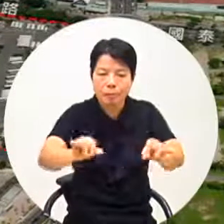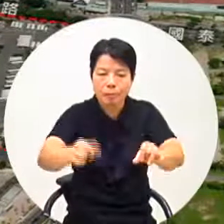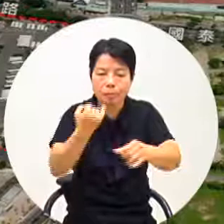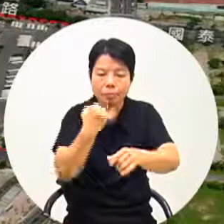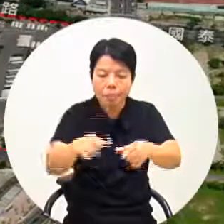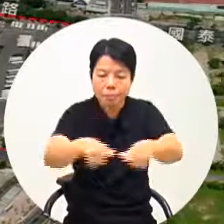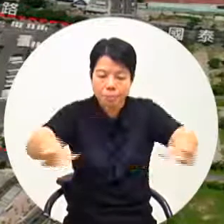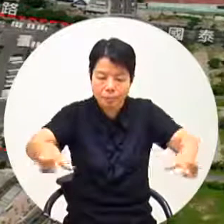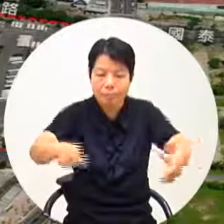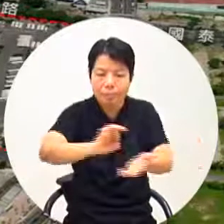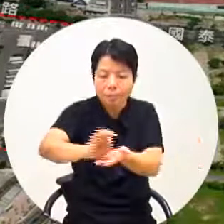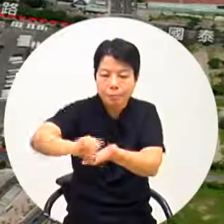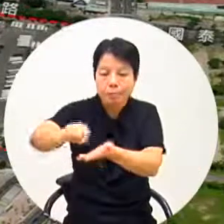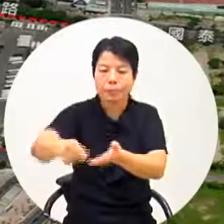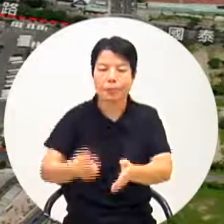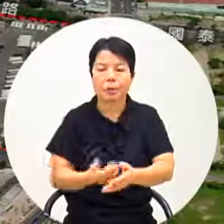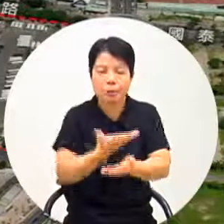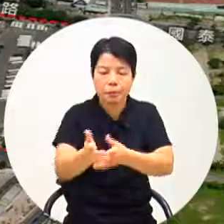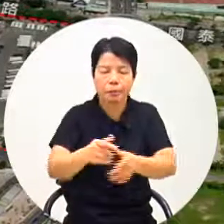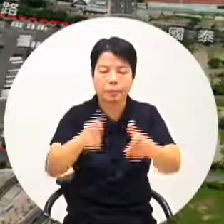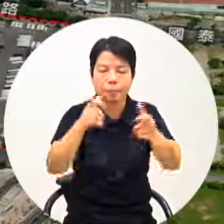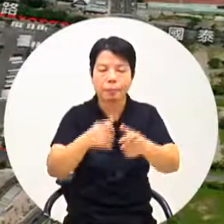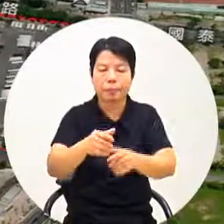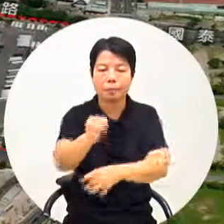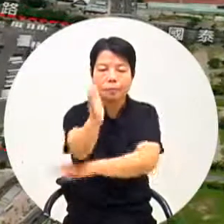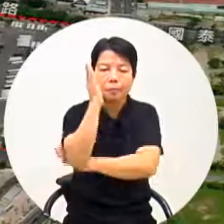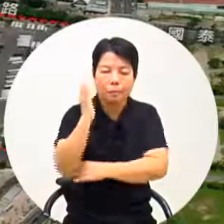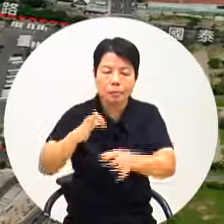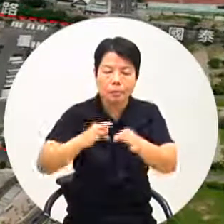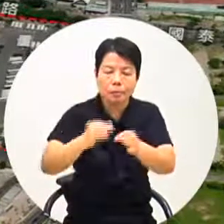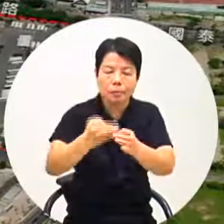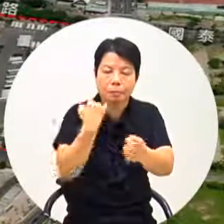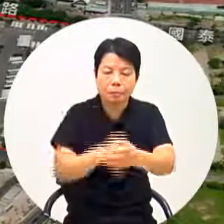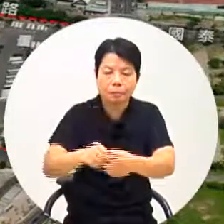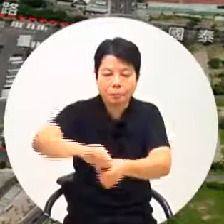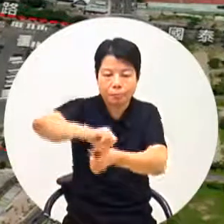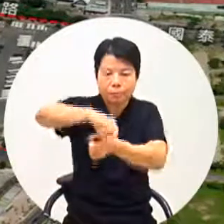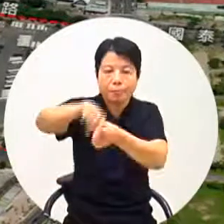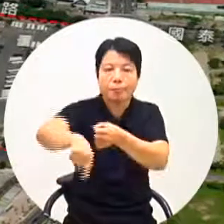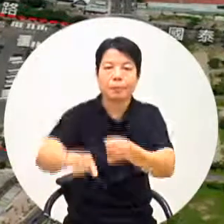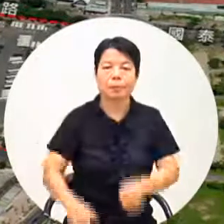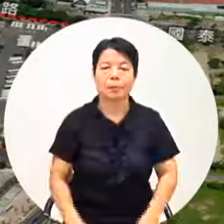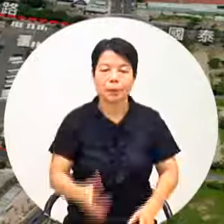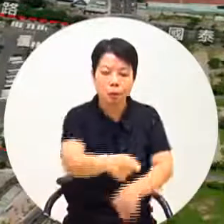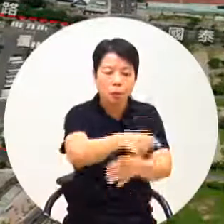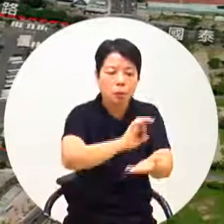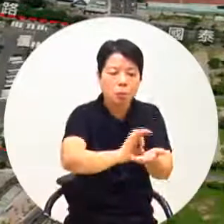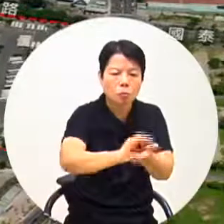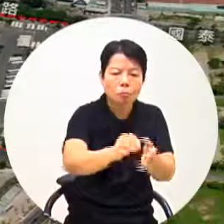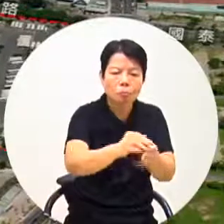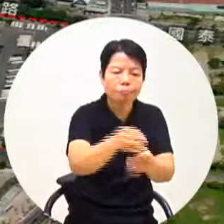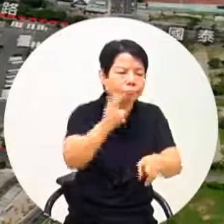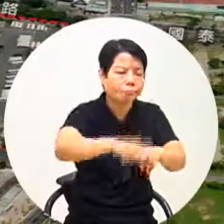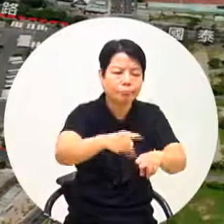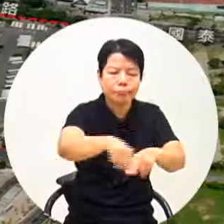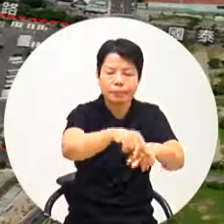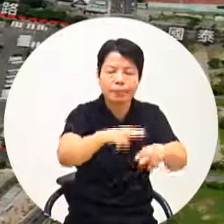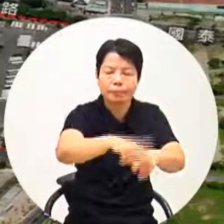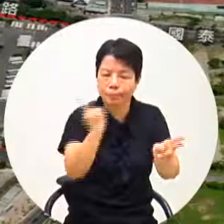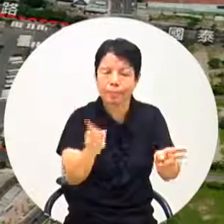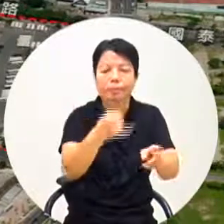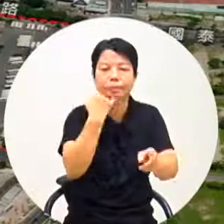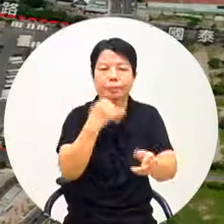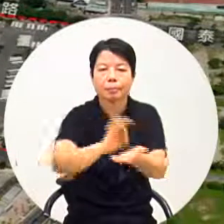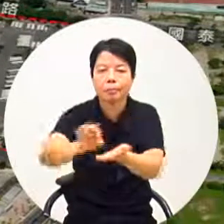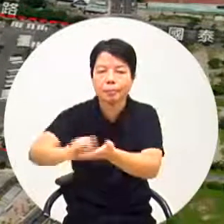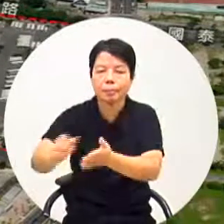这个充实市府的财源。将已经无使用需求之机关用地呢，变更使用分区为住宅区、商业